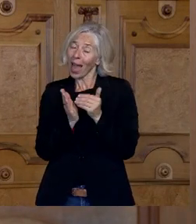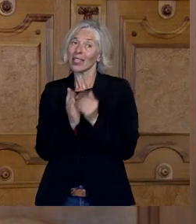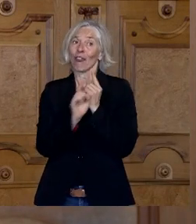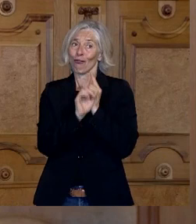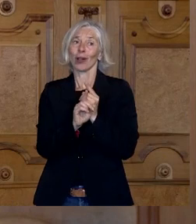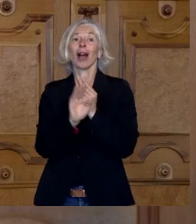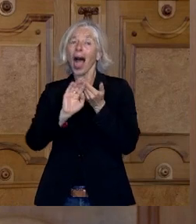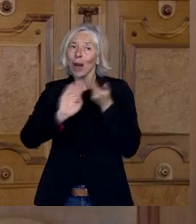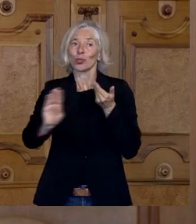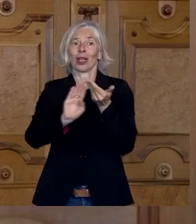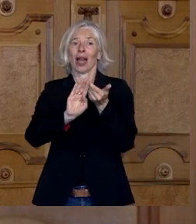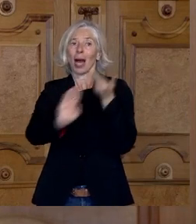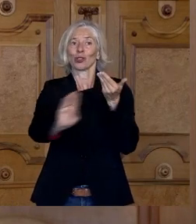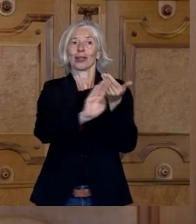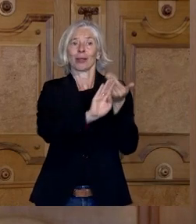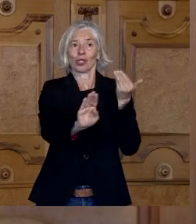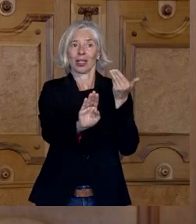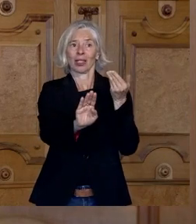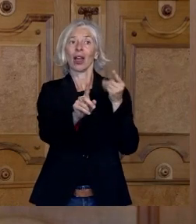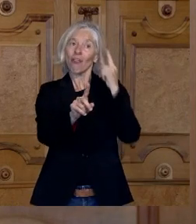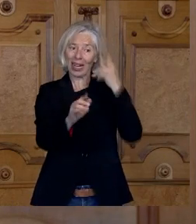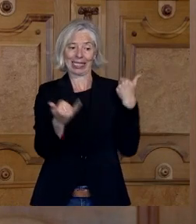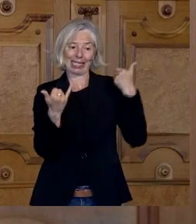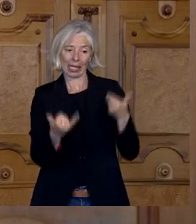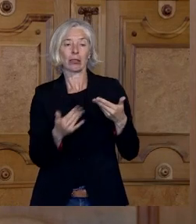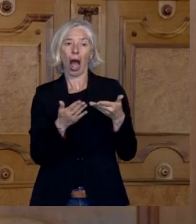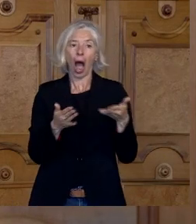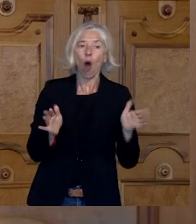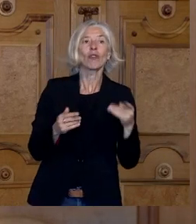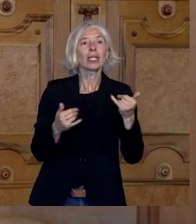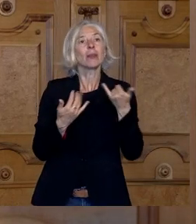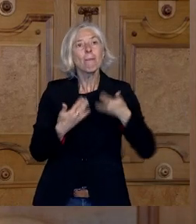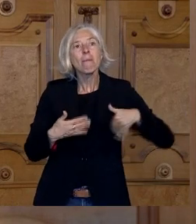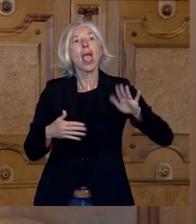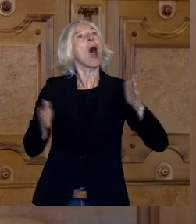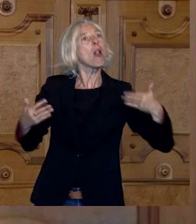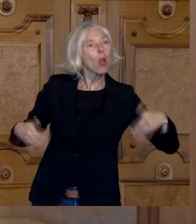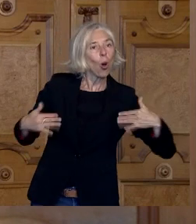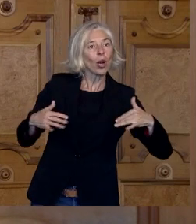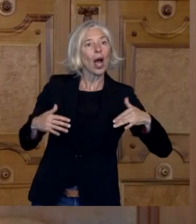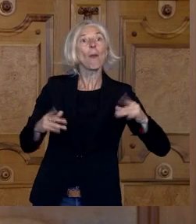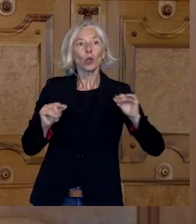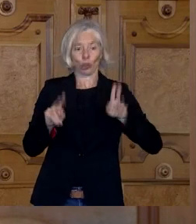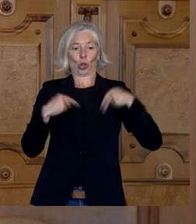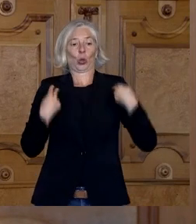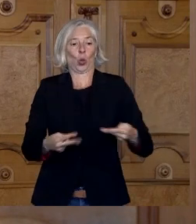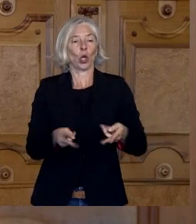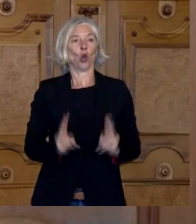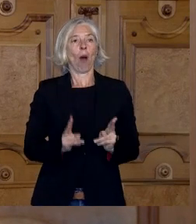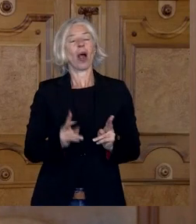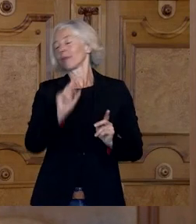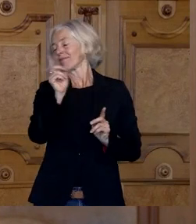Abstandsgebot. Die Lockerung der Ausgangsbeschränkungen heißt nicht, dass jetzt Normalität eintritt, sondern ich bitte Sie weiterhin, gut